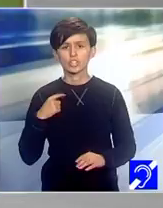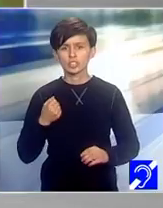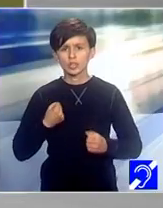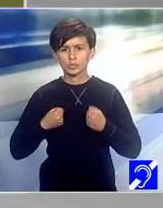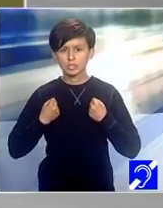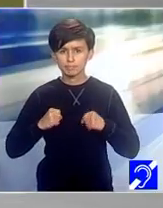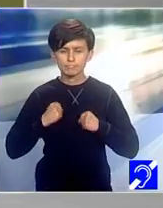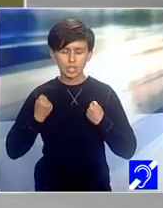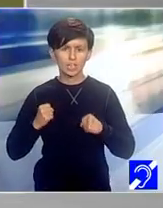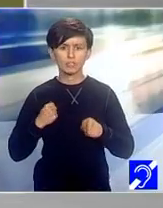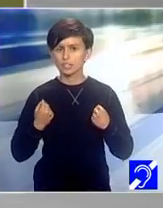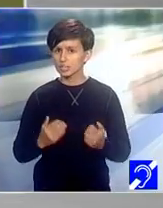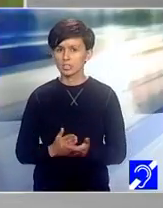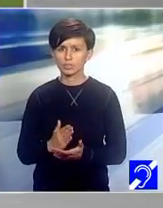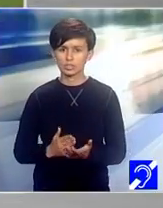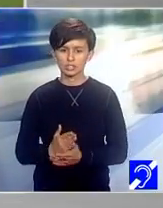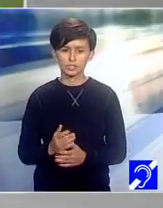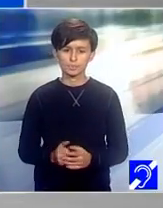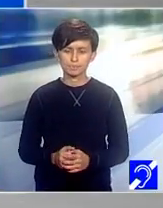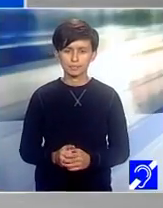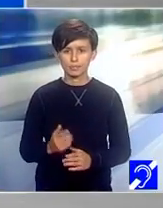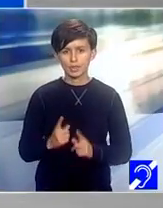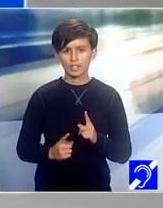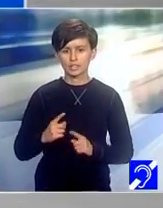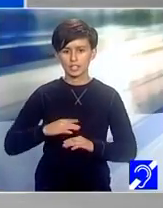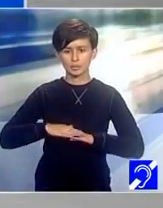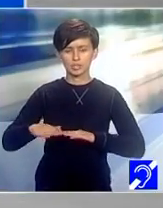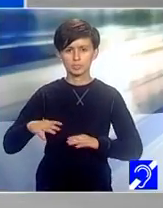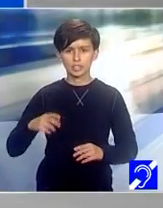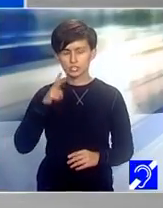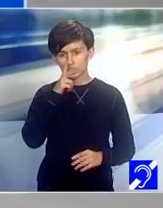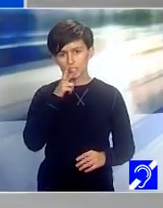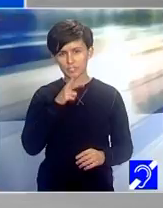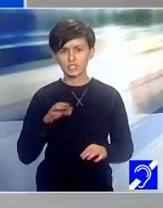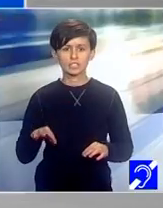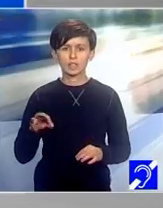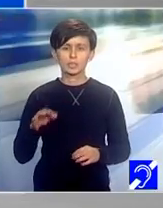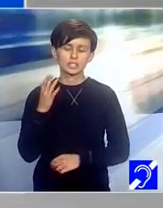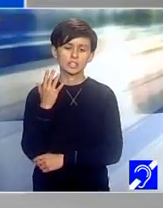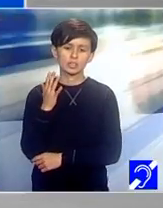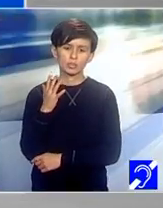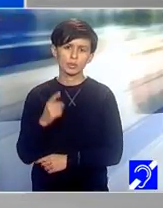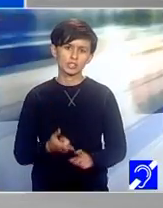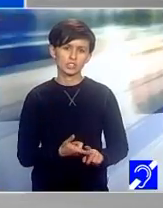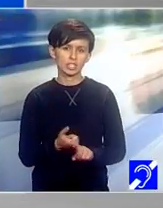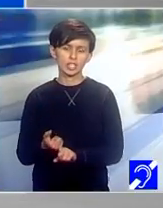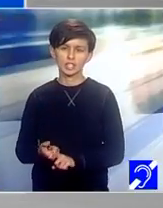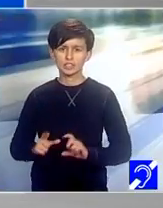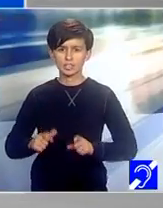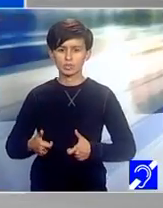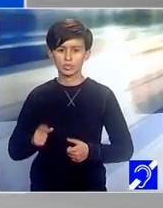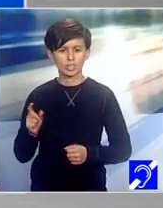care îl facem pentru bunătățire. Dacă pe spațiile verzi s-a făcut ceva, am plantat măcar copaci, în privința gunoaielor nu am făcut mare